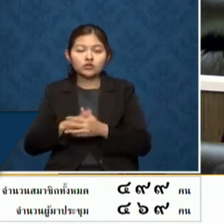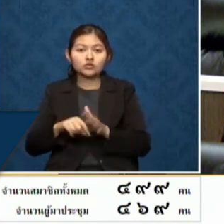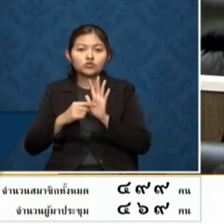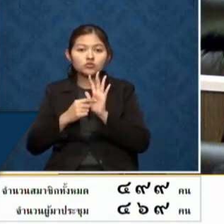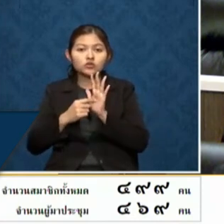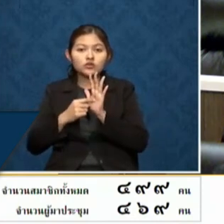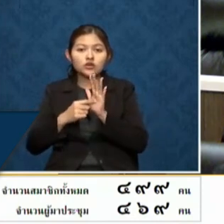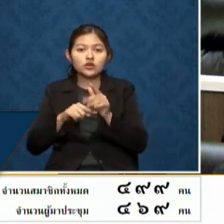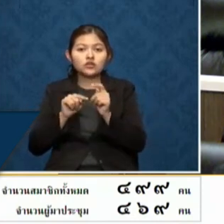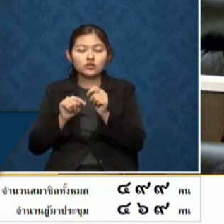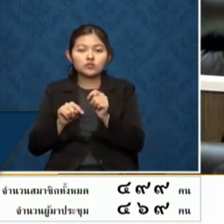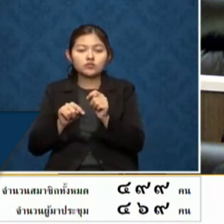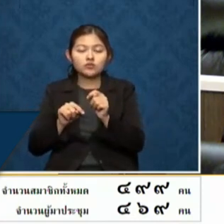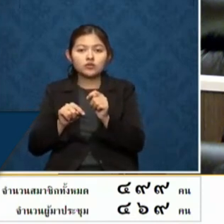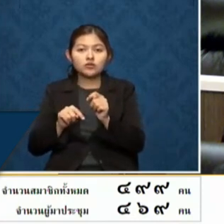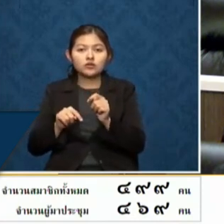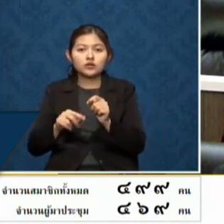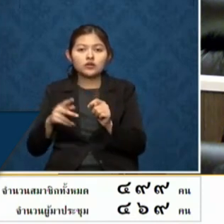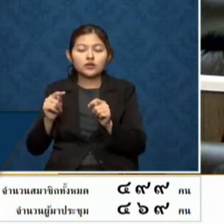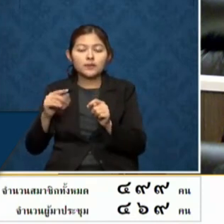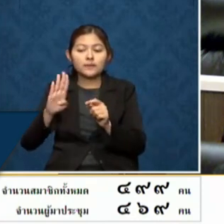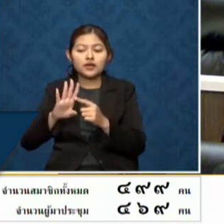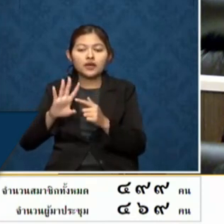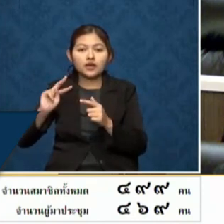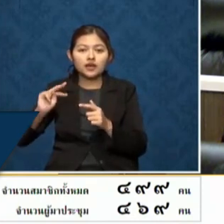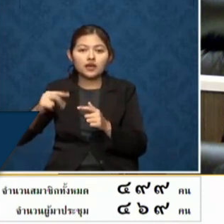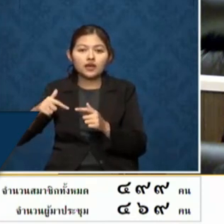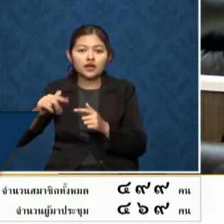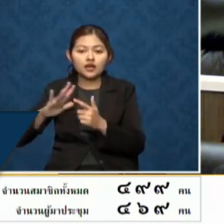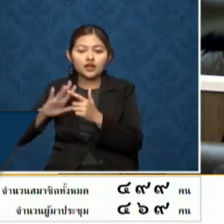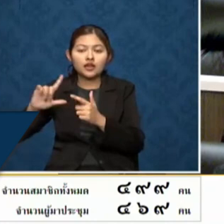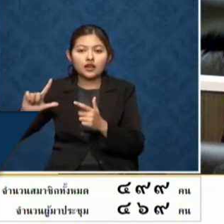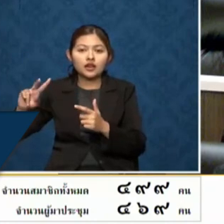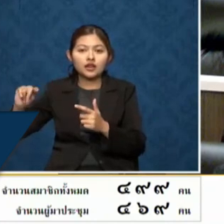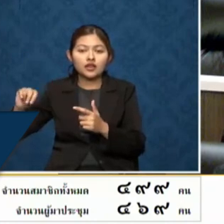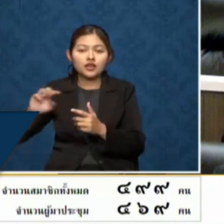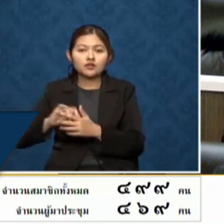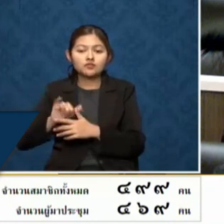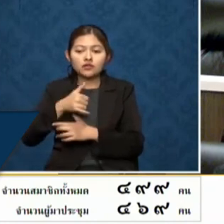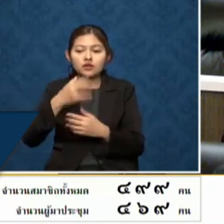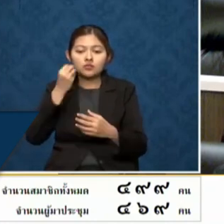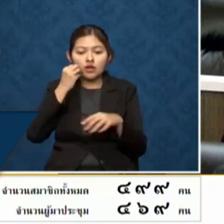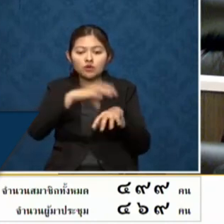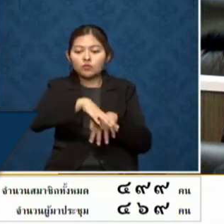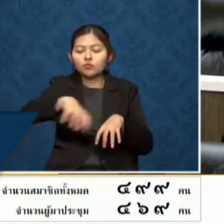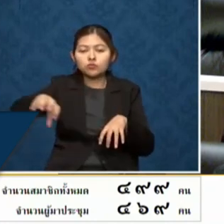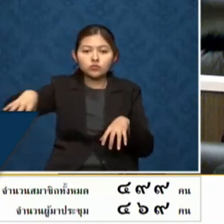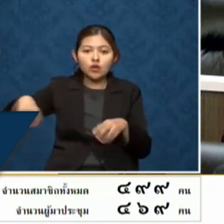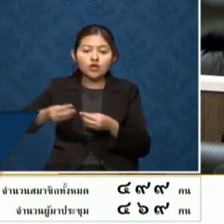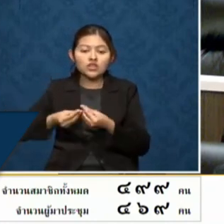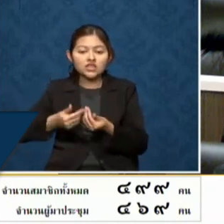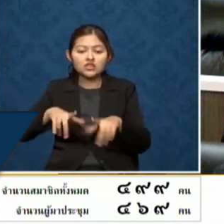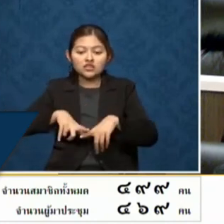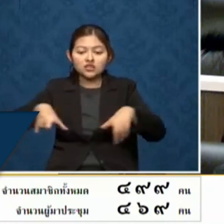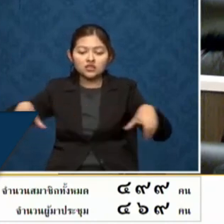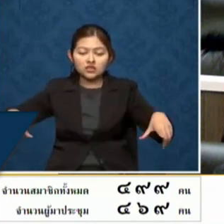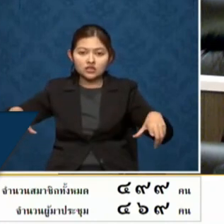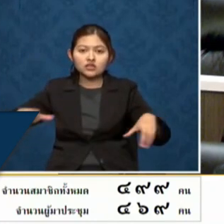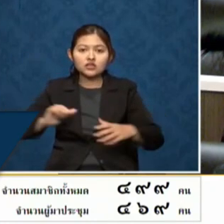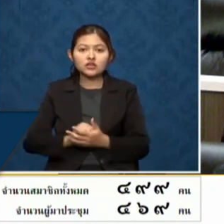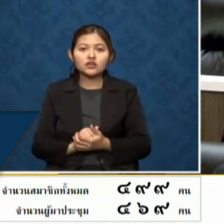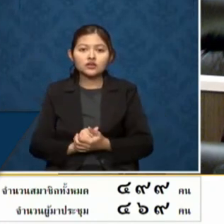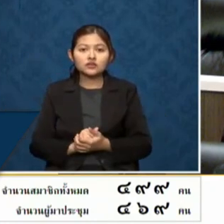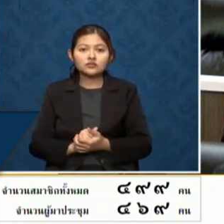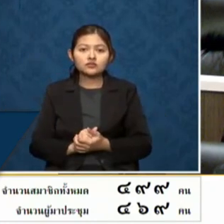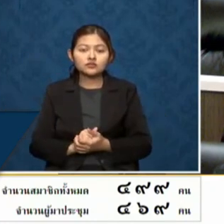ในพื้นที่ตำบบลไผ่หูช้างอำเภอบางเลนจังหวัดนครปฐมนะครับก็ในบางหมู่บ้านนะครับยังคงเป็นที่ดินสปกทั้งหมู่อยู่นะครับ